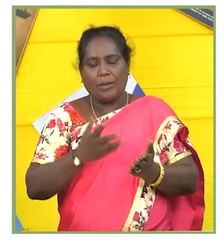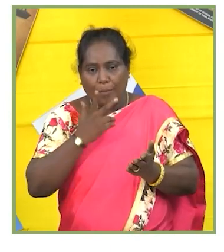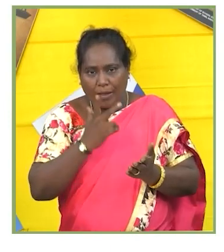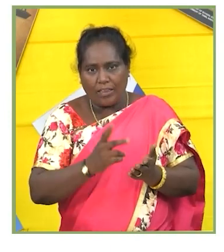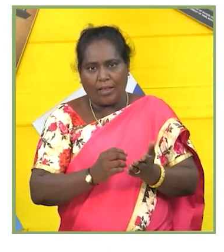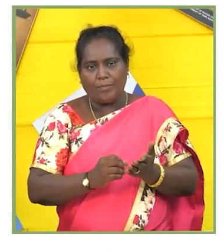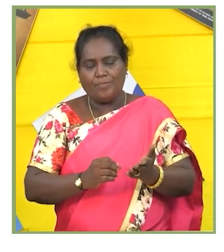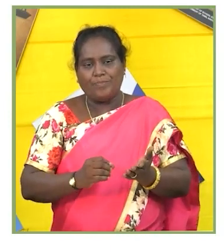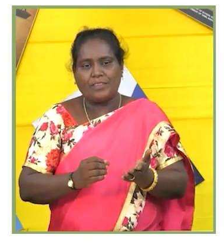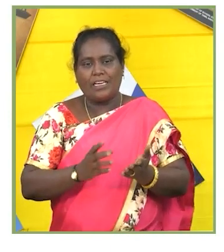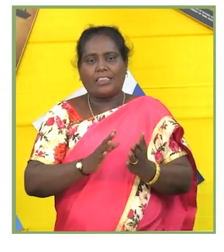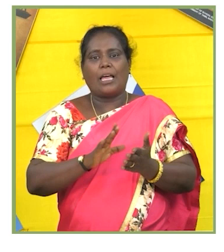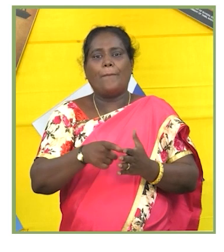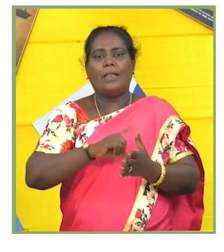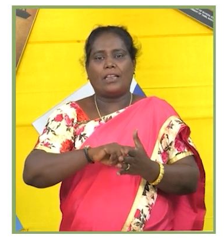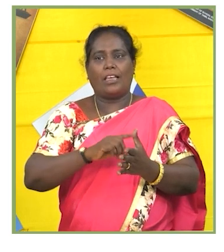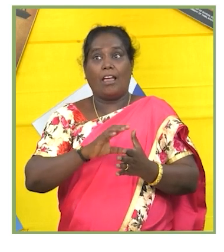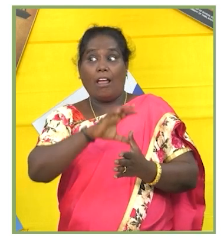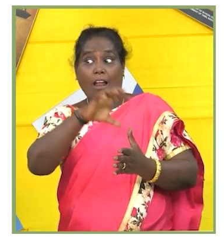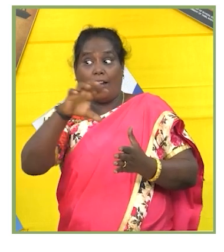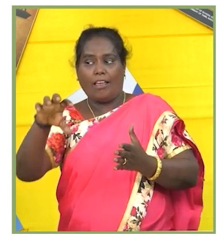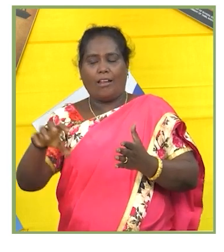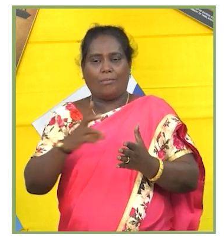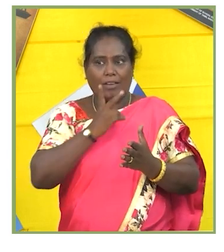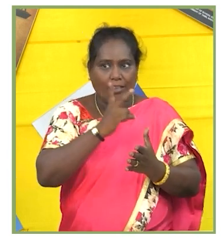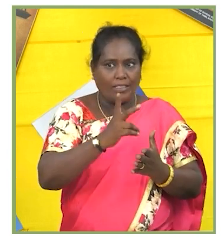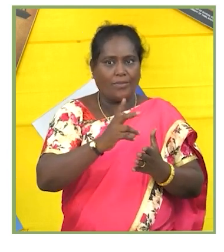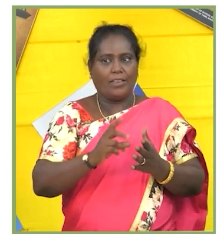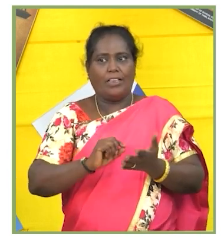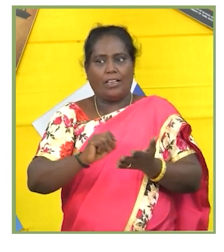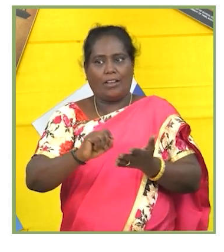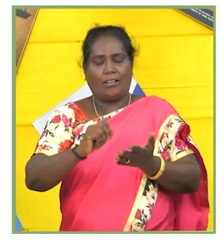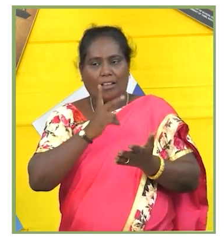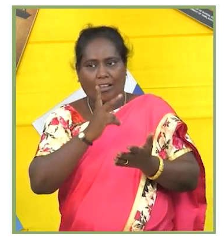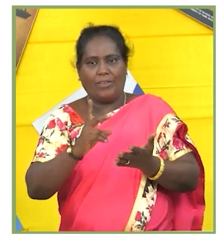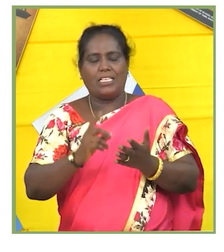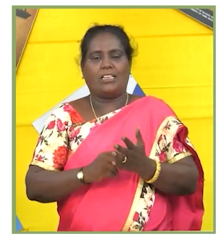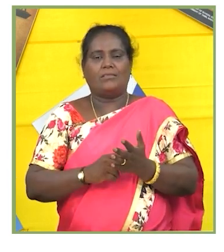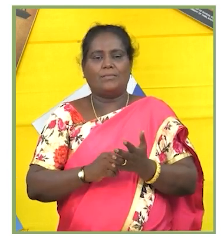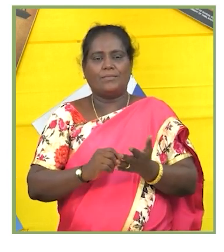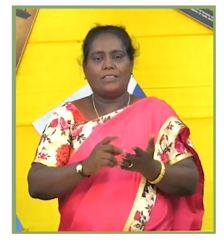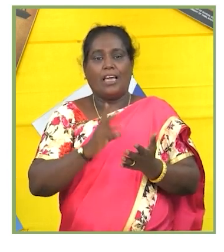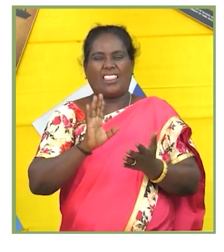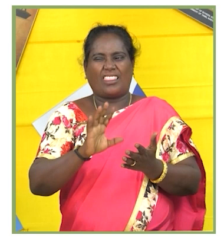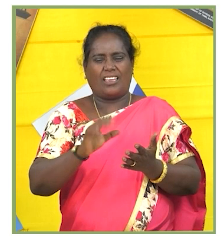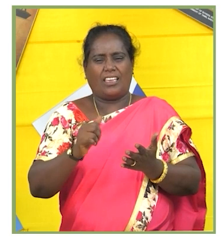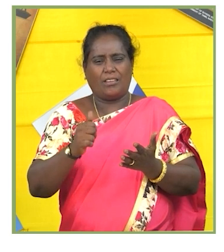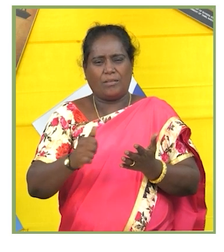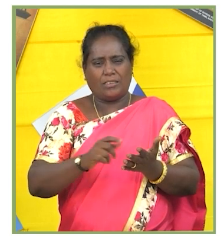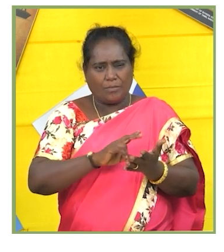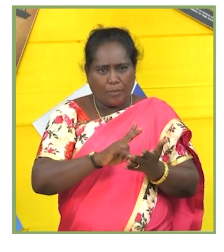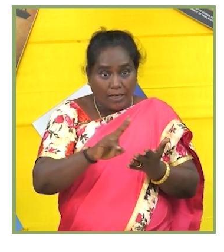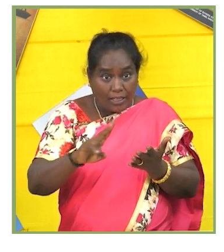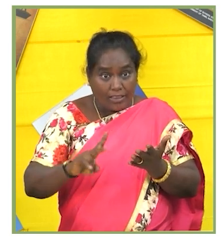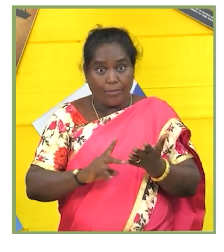அவருக்கு ஒரு குணமுண்டு என்று தமிழரை அடையாளப்படுத்தியவர் நாமக்கல் கவிஞர். அத்தகைய சிறப்பான அடையாளத்திற்கு